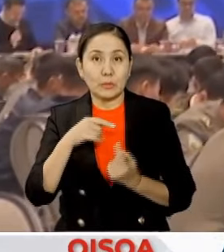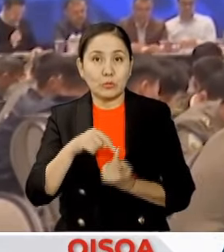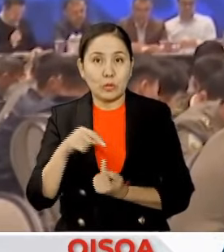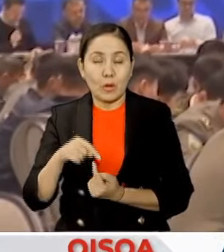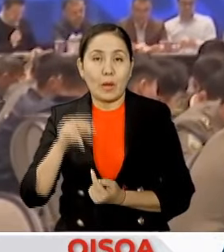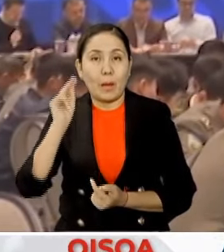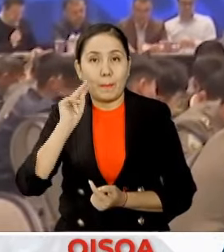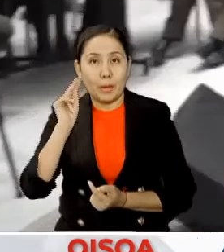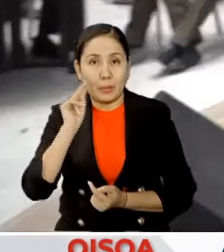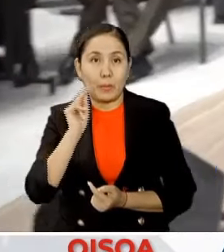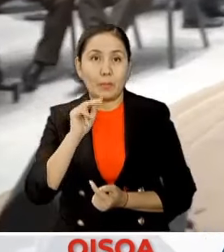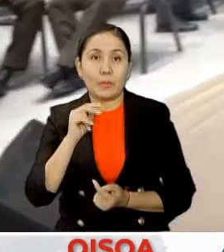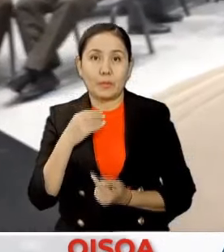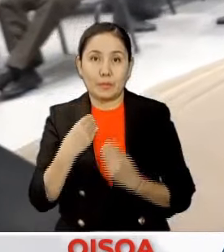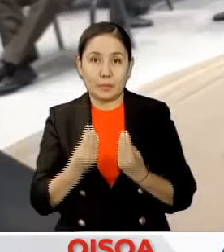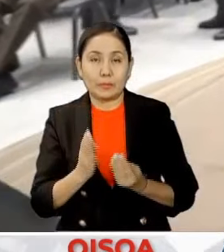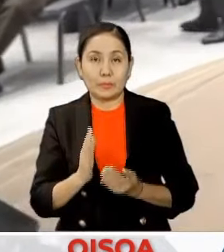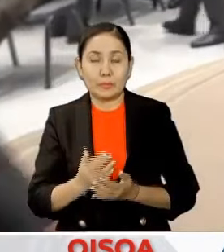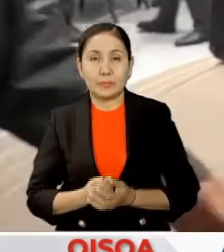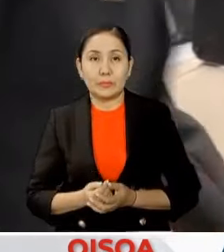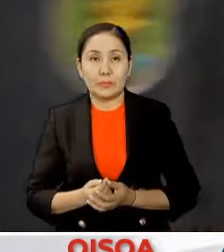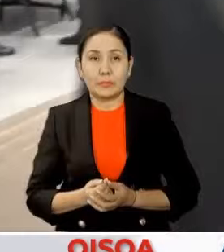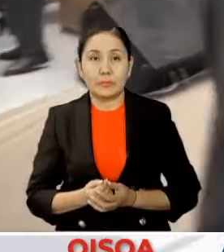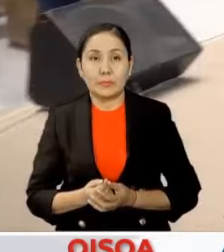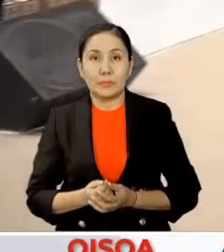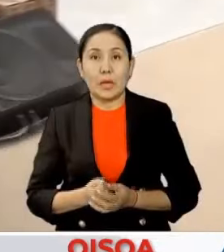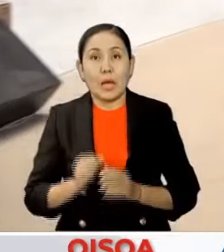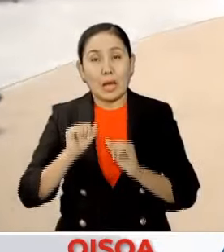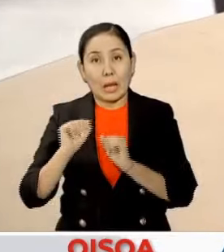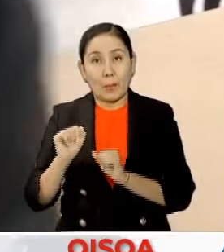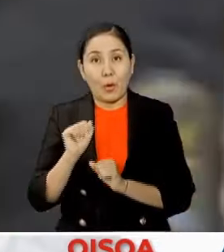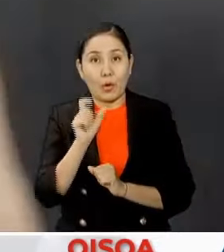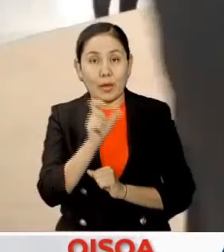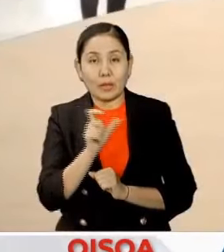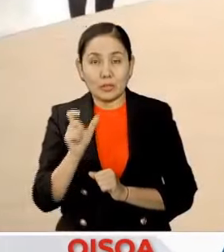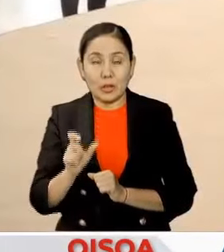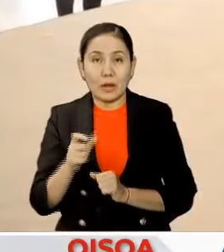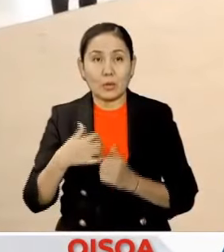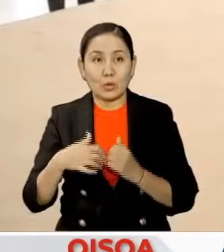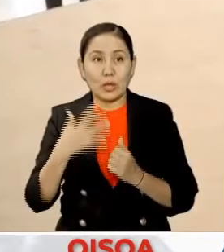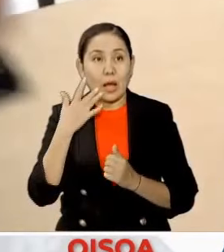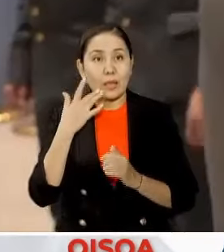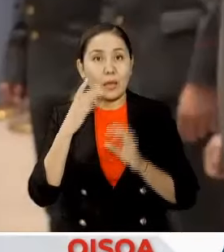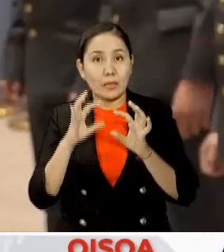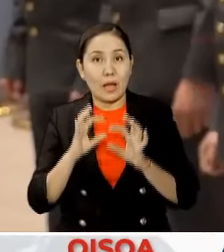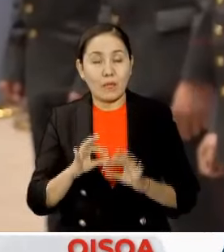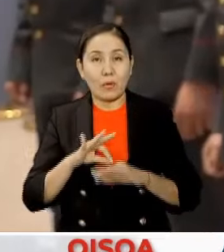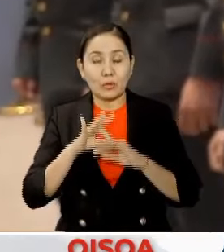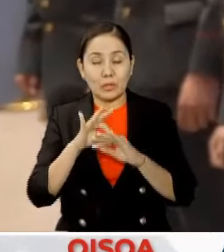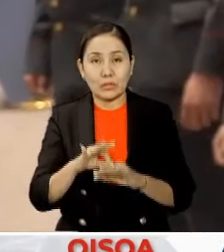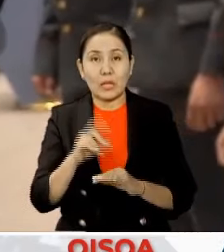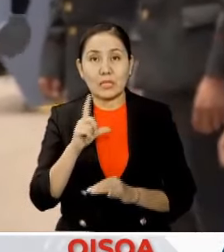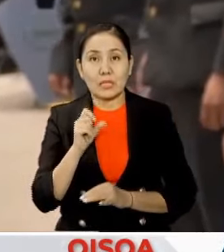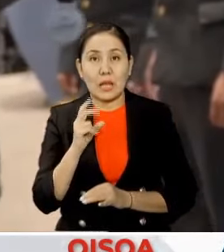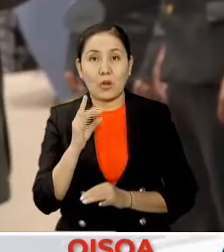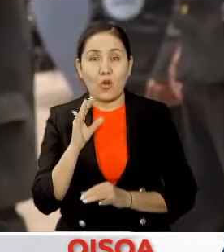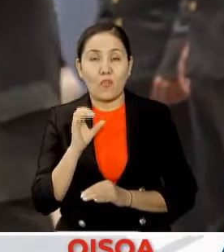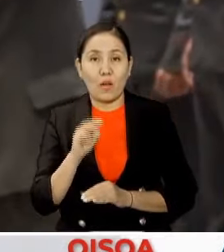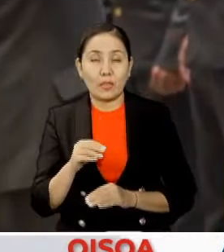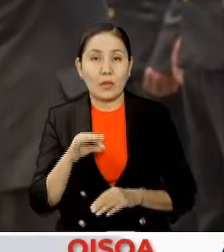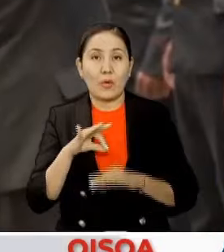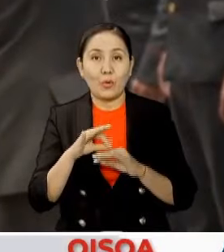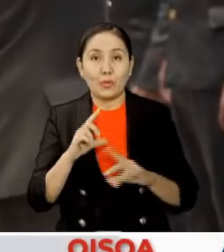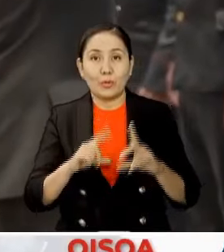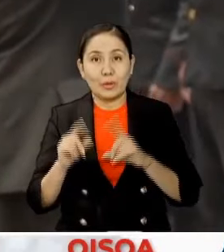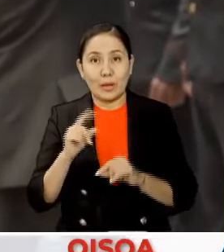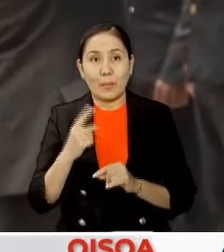bilimni ko'rsatmoqda hozircha. Sarhadlarimiz himoyachilari o'rtasida an'anaviy tarzda o'tkazib kelinayotgan Zakovat turniri